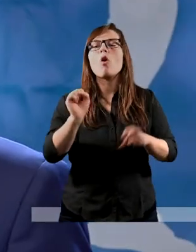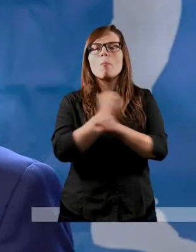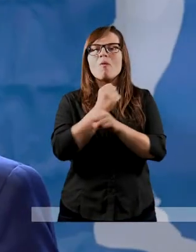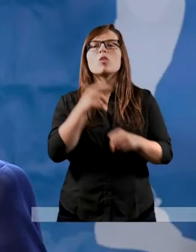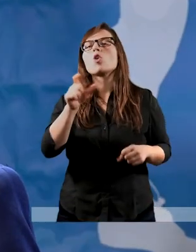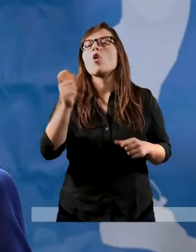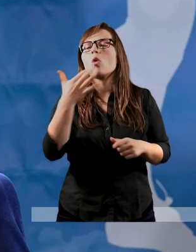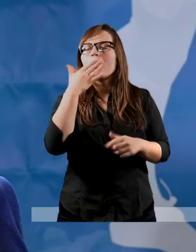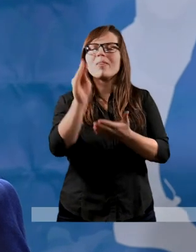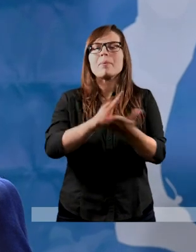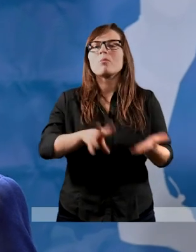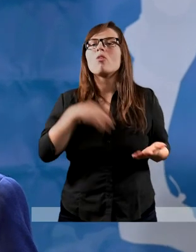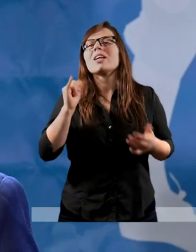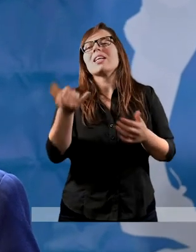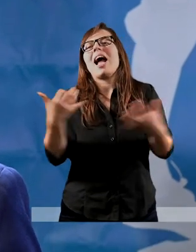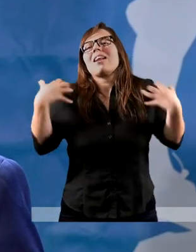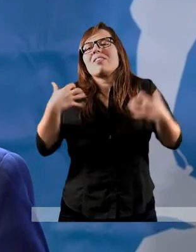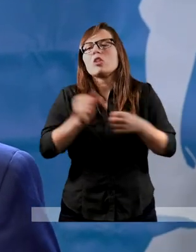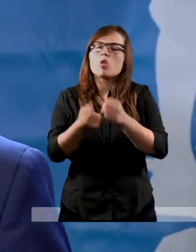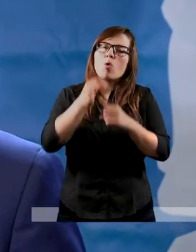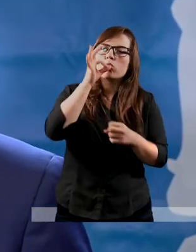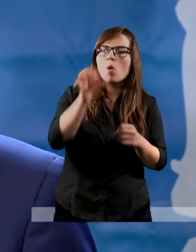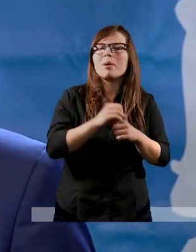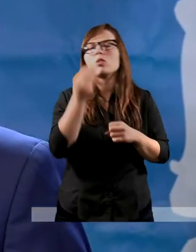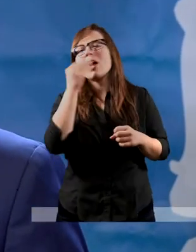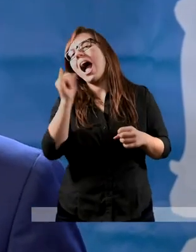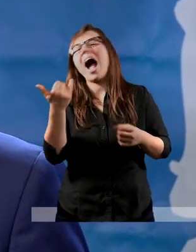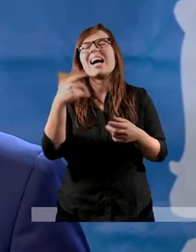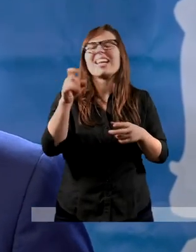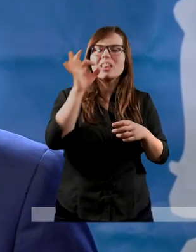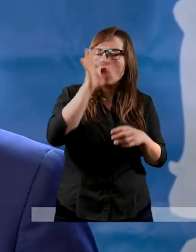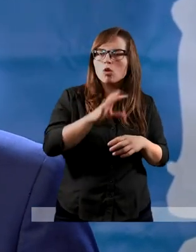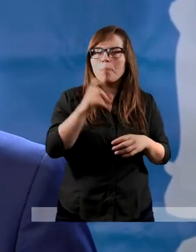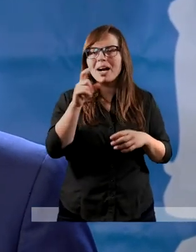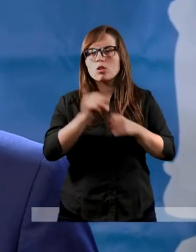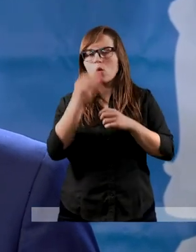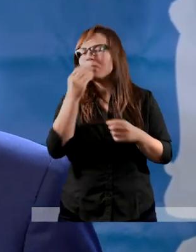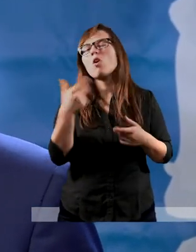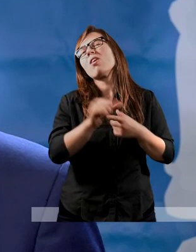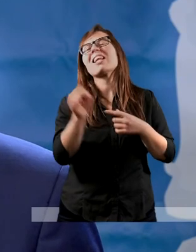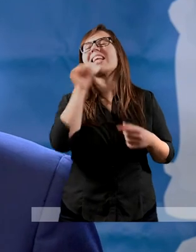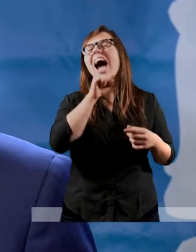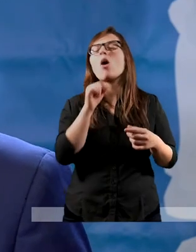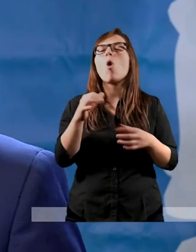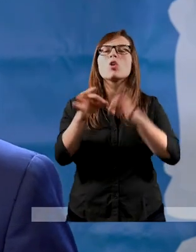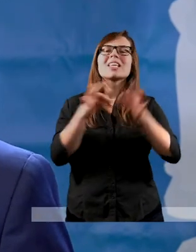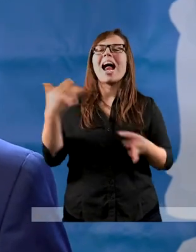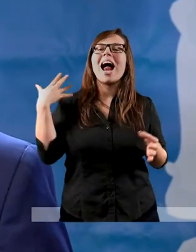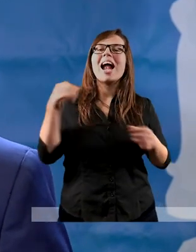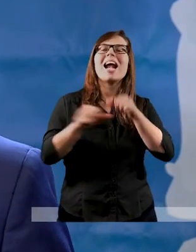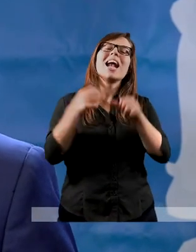ale to, co mówi Pismo Święte, jakie zwierzęta są dobre do jedzenia, jakie są niedobre, to nie jest tylko jakaś tam starożytna legenda